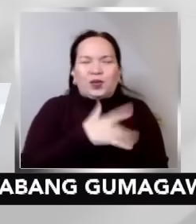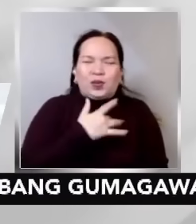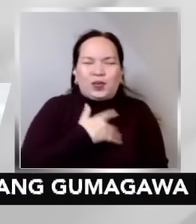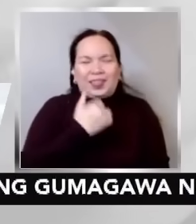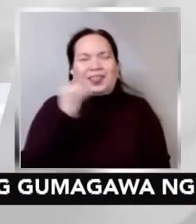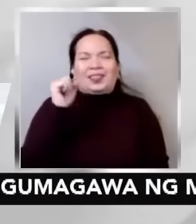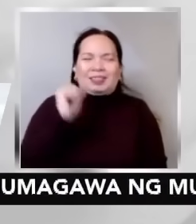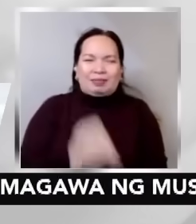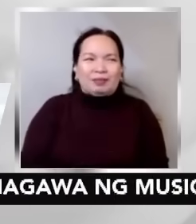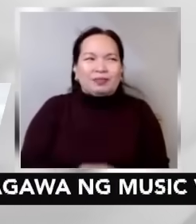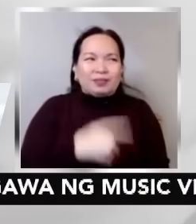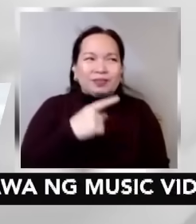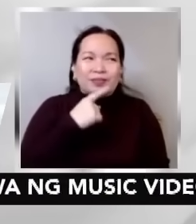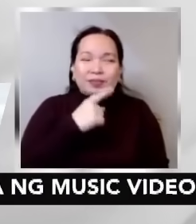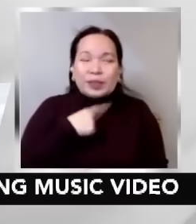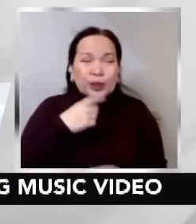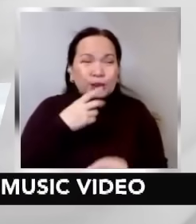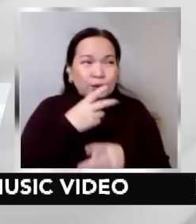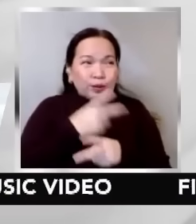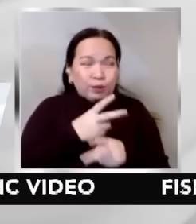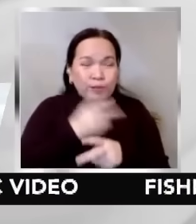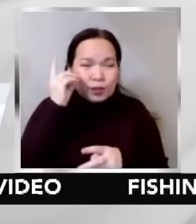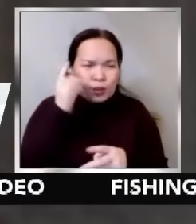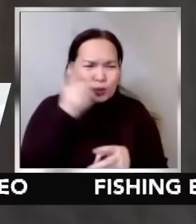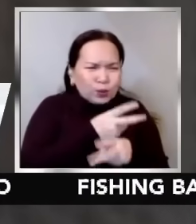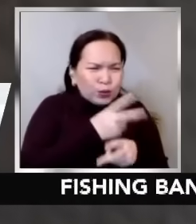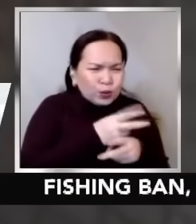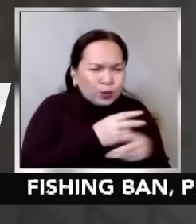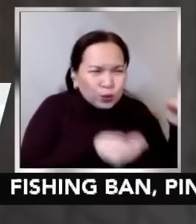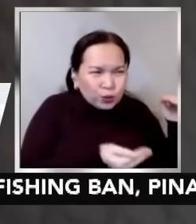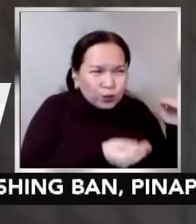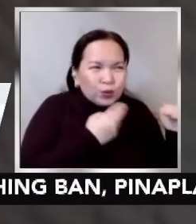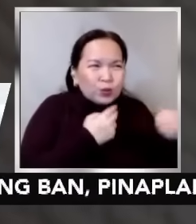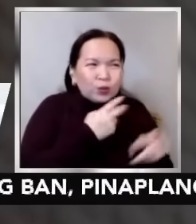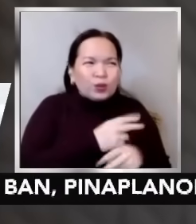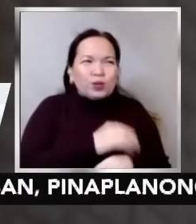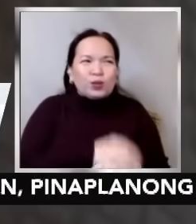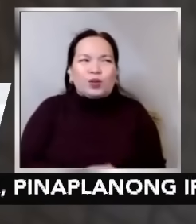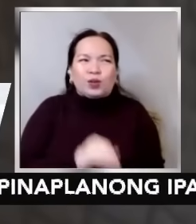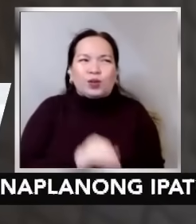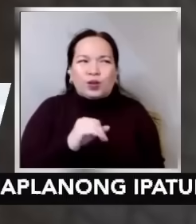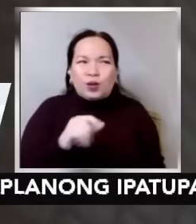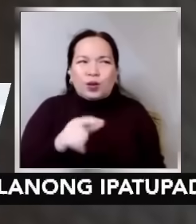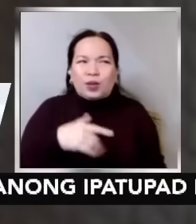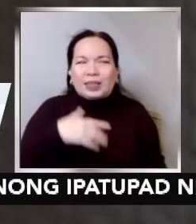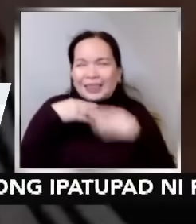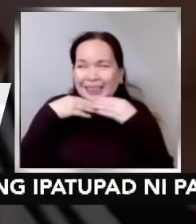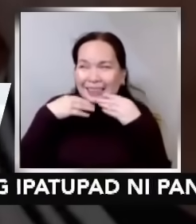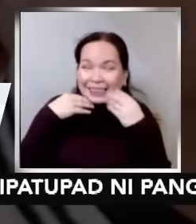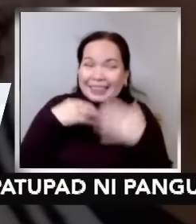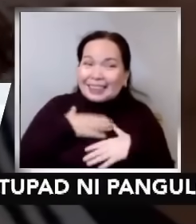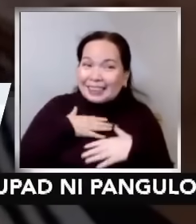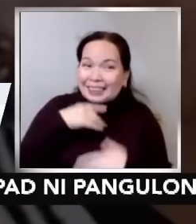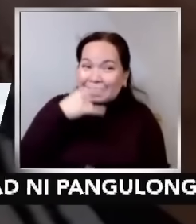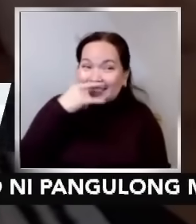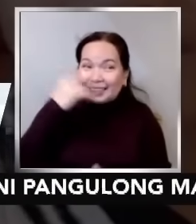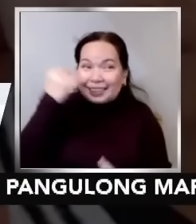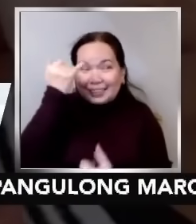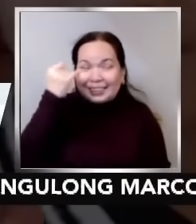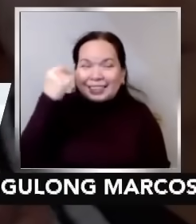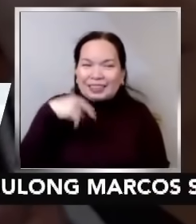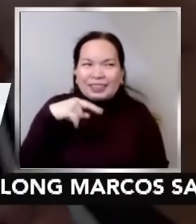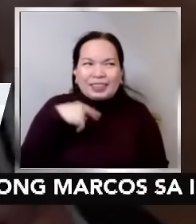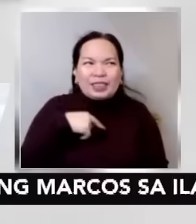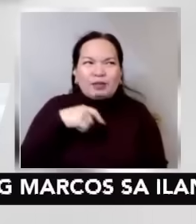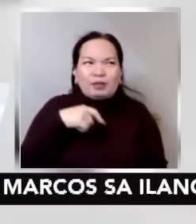sa pag-aasikaso ni David sa kanyang mini-me. All smile naman si Argus na mukhang enjoy at nagmukbang pa sa resto